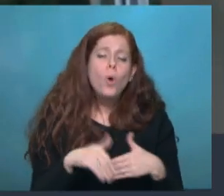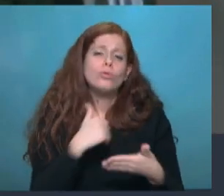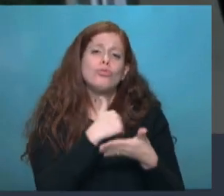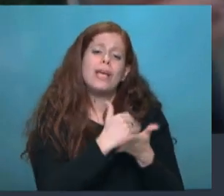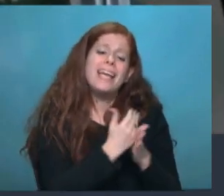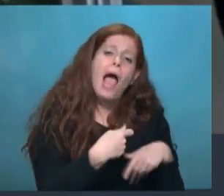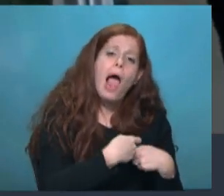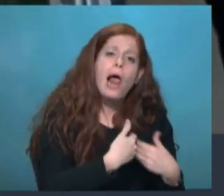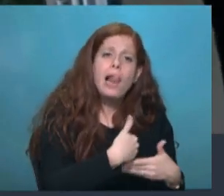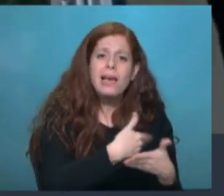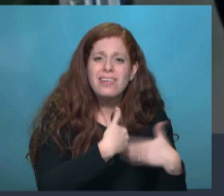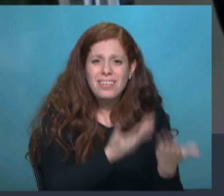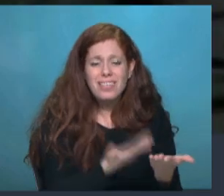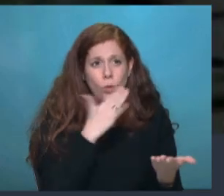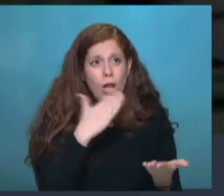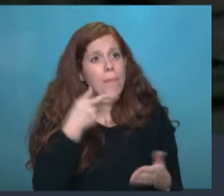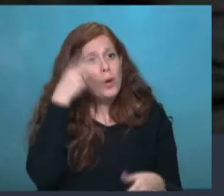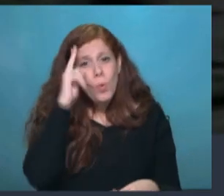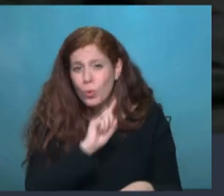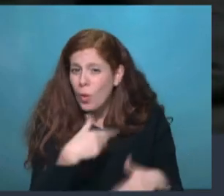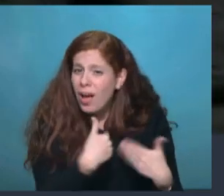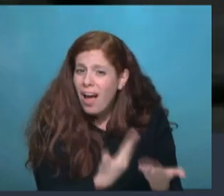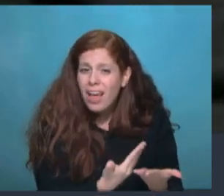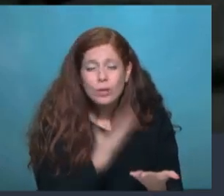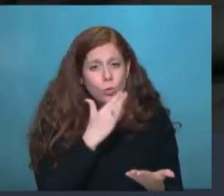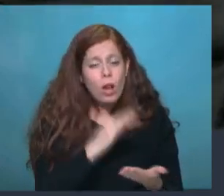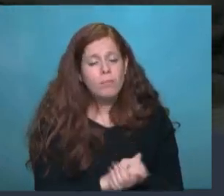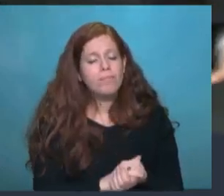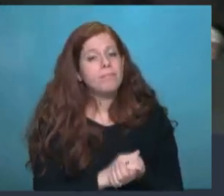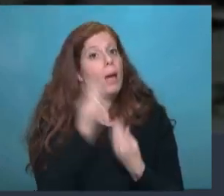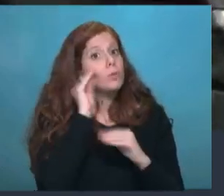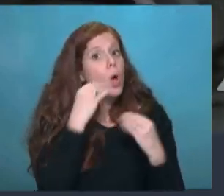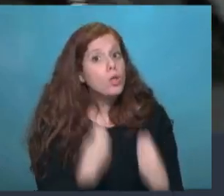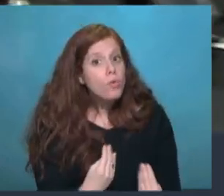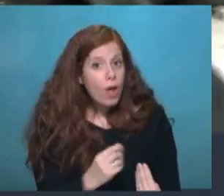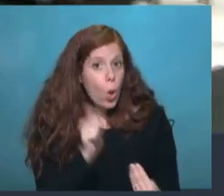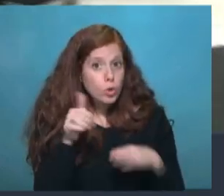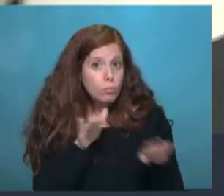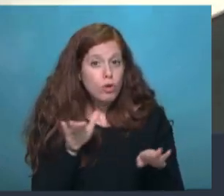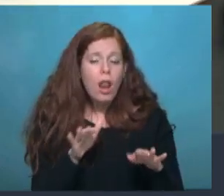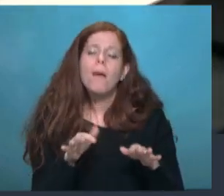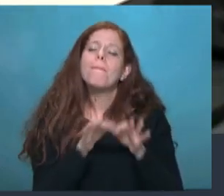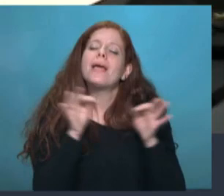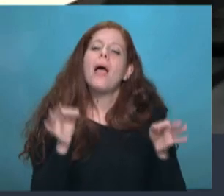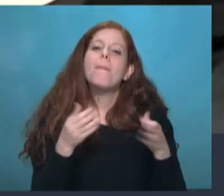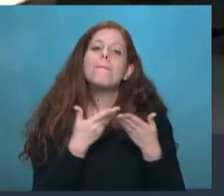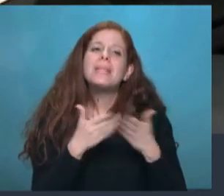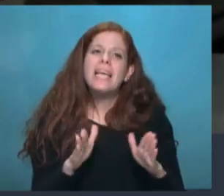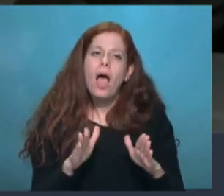יחלק את ירושלים, ודאי הליכוד לא יחלק את ירושלים. הבשורה הטובה לראש הממשלה מגיעה היום מפתיחת מסע הבחירות של יהדות